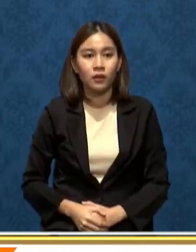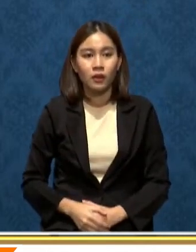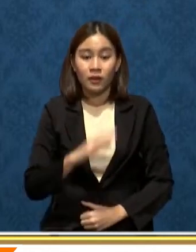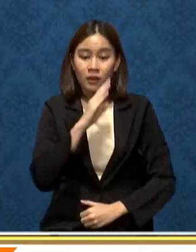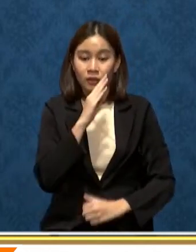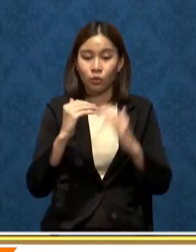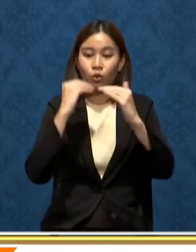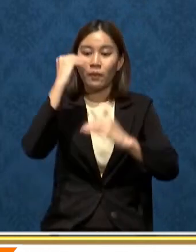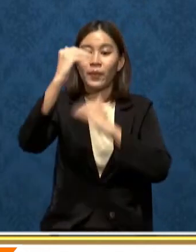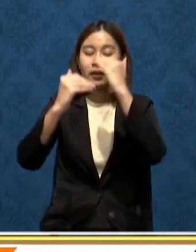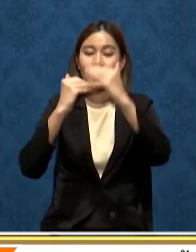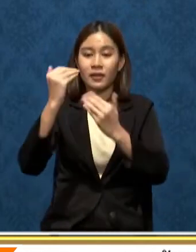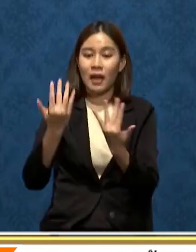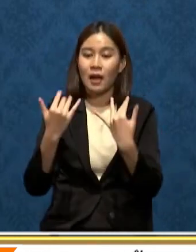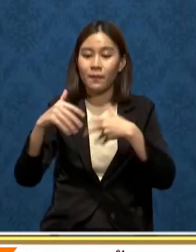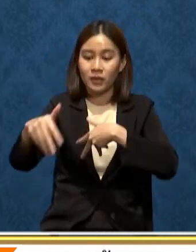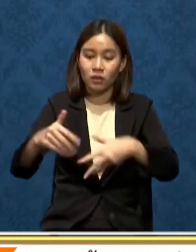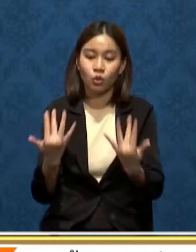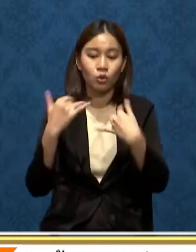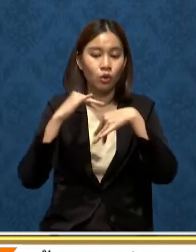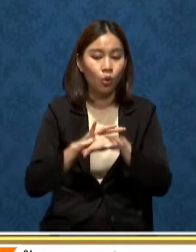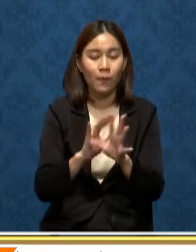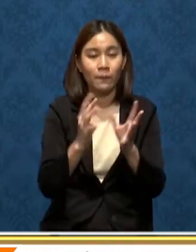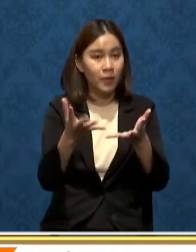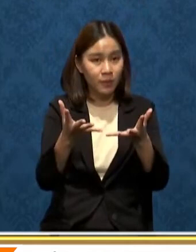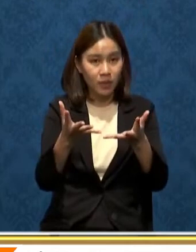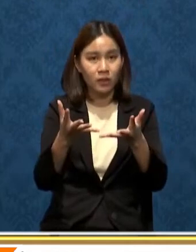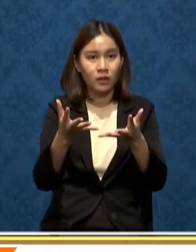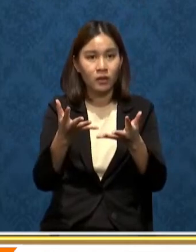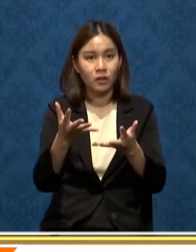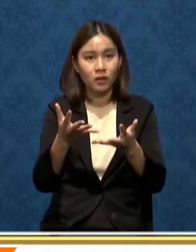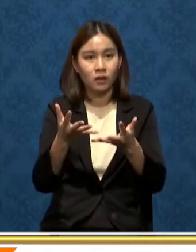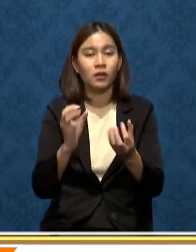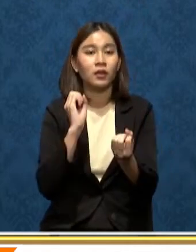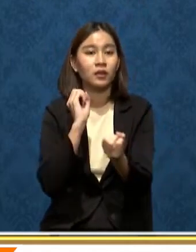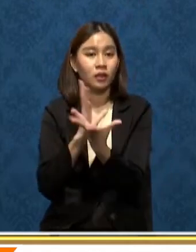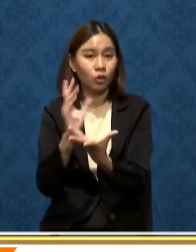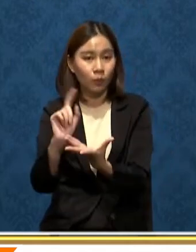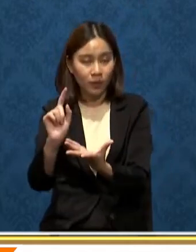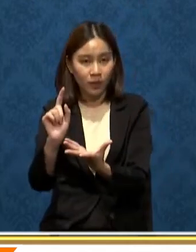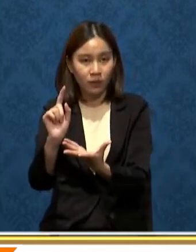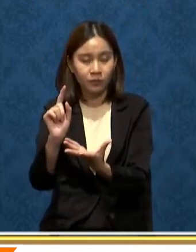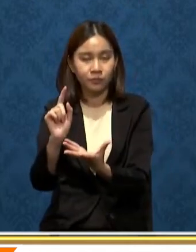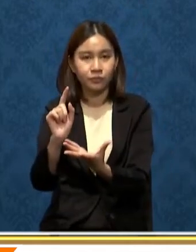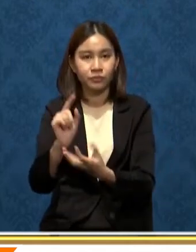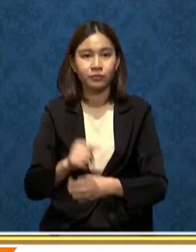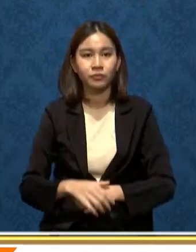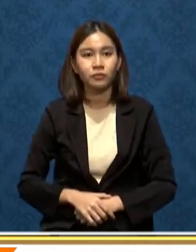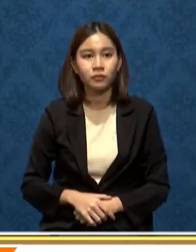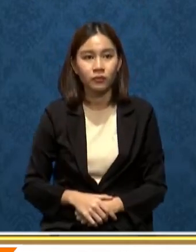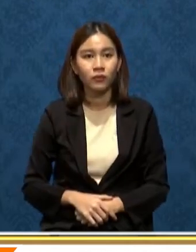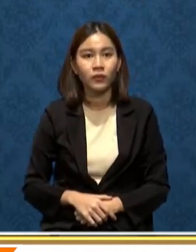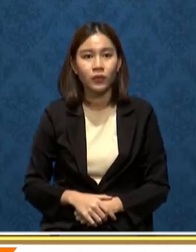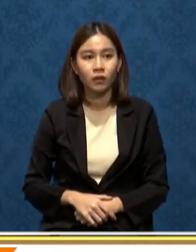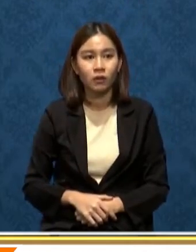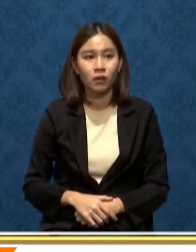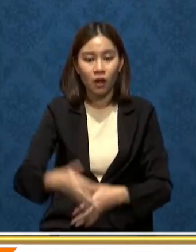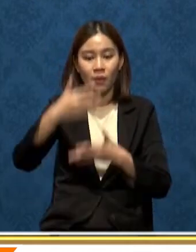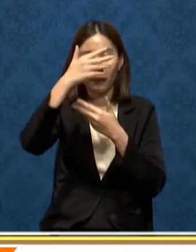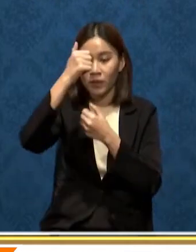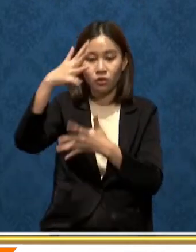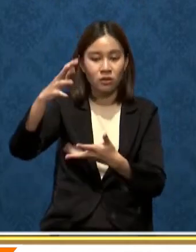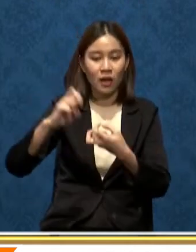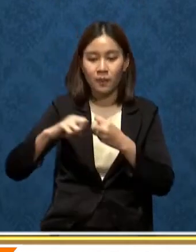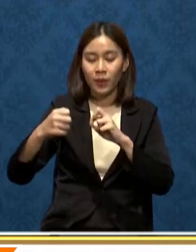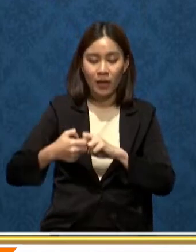าการพัฒนาขาดการมสวรวมของประชาชนใพืนที่ผลทประชาชนใพืทจะได้รบก็คือการเพิกเฉยต่อปัญ